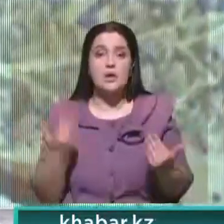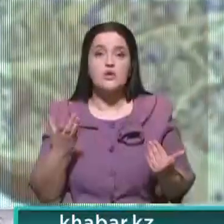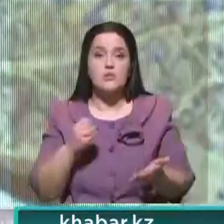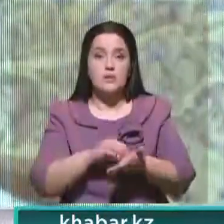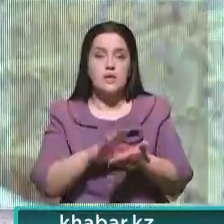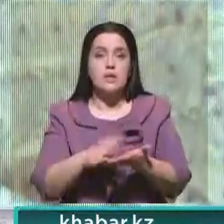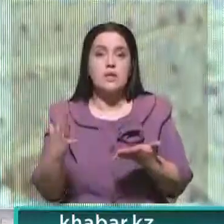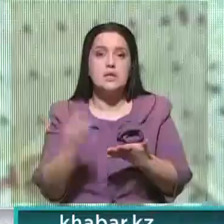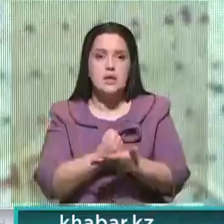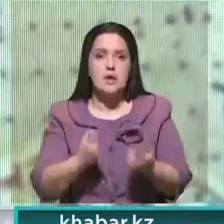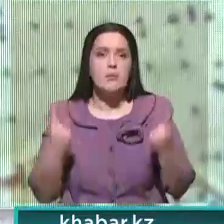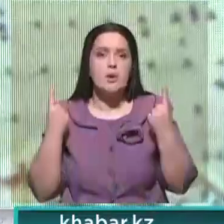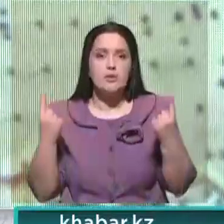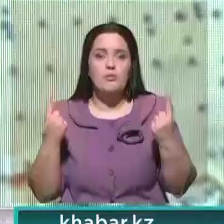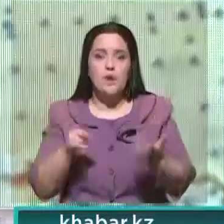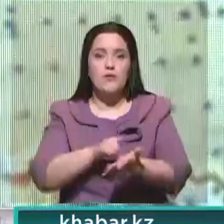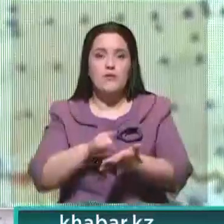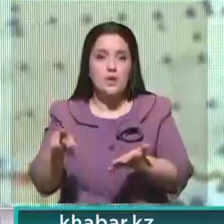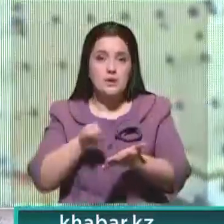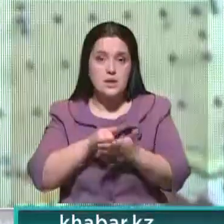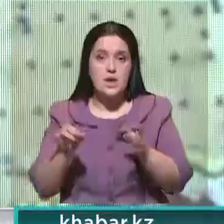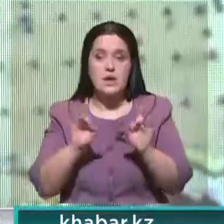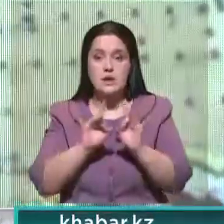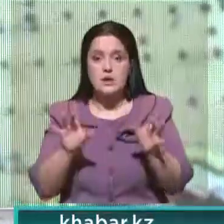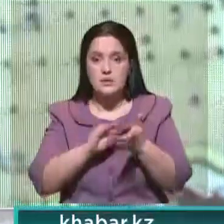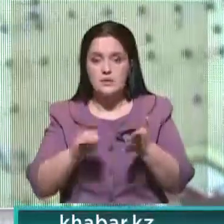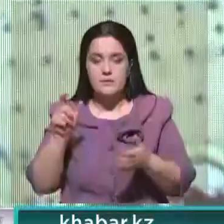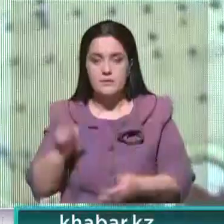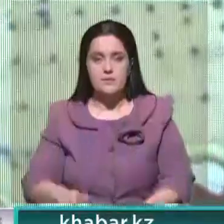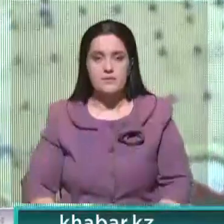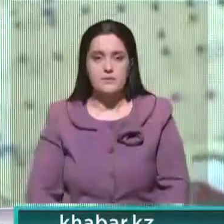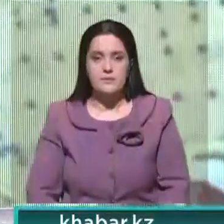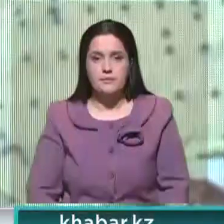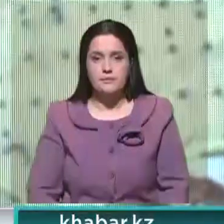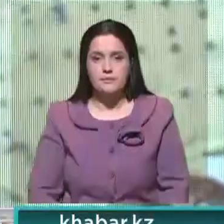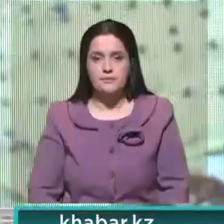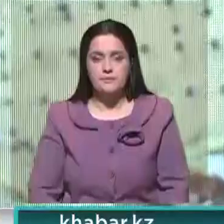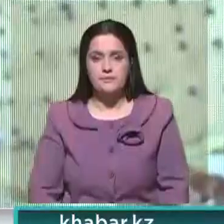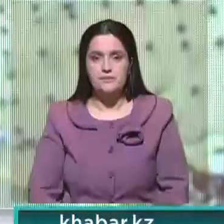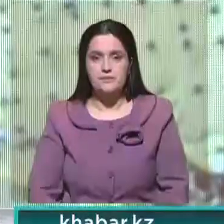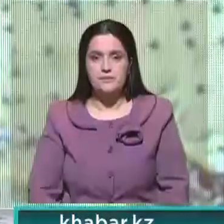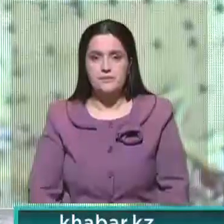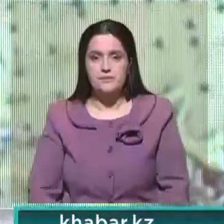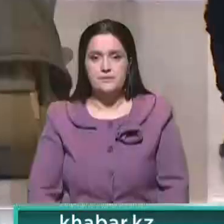каких еще показателей достигла самая крупная воздушная гавань страны, расскажет Карлыгаш Минаякова.